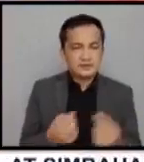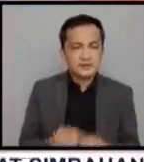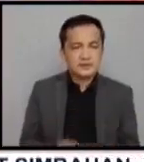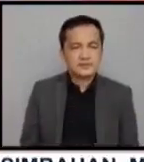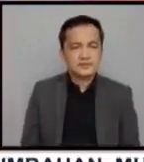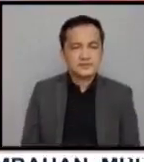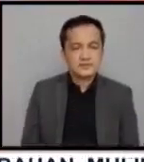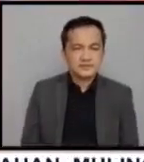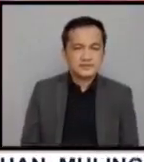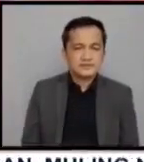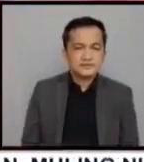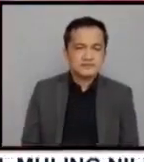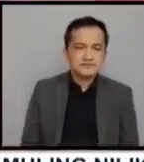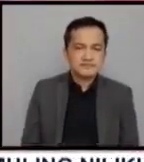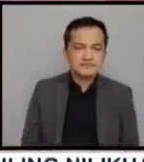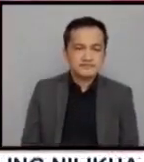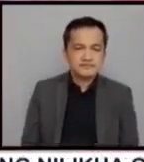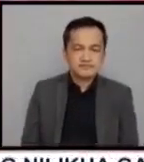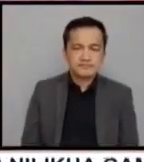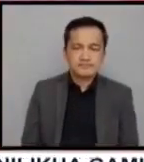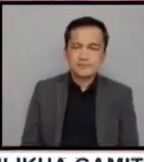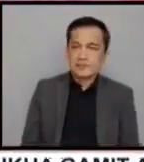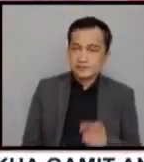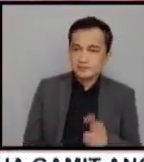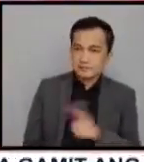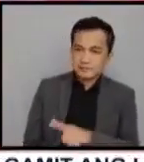so, pag meron na po kayong ganito, yung